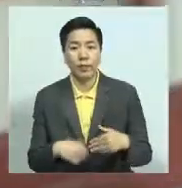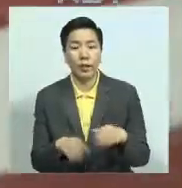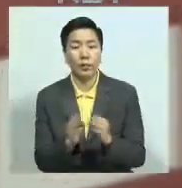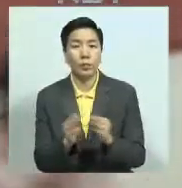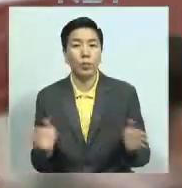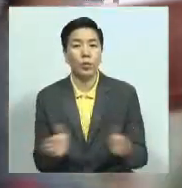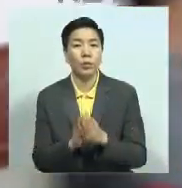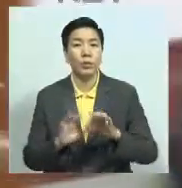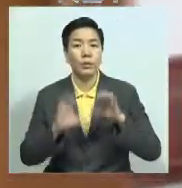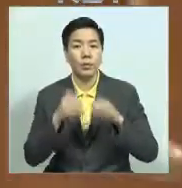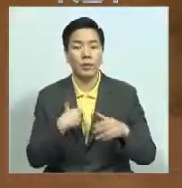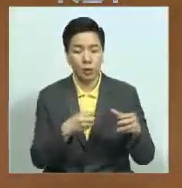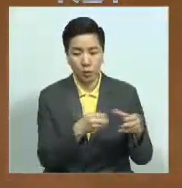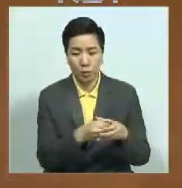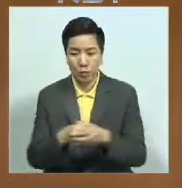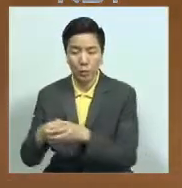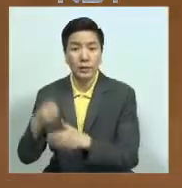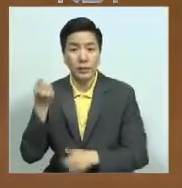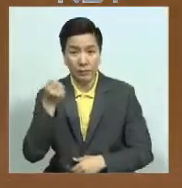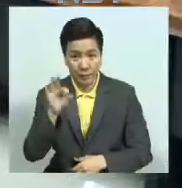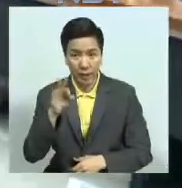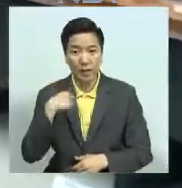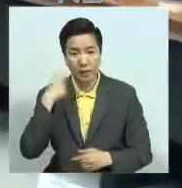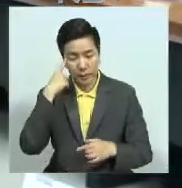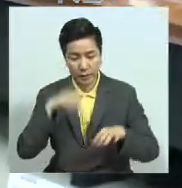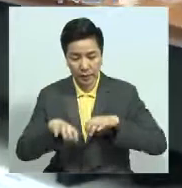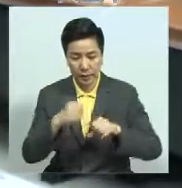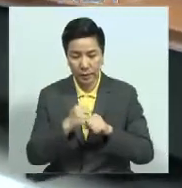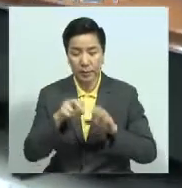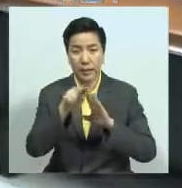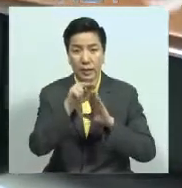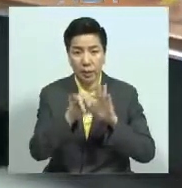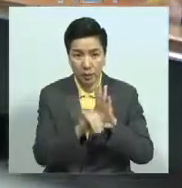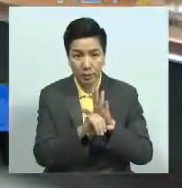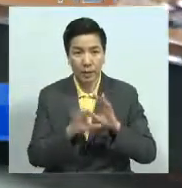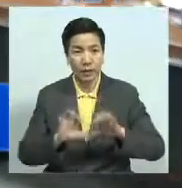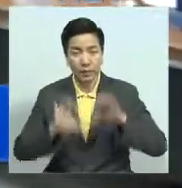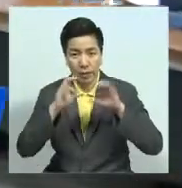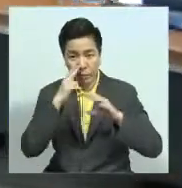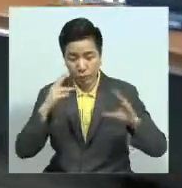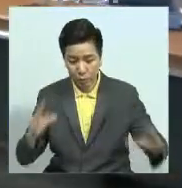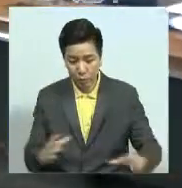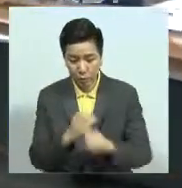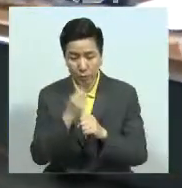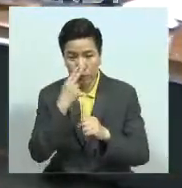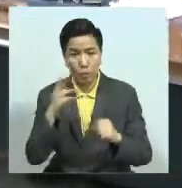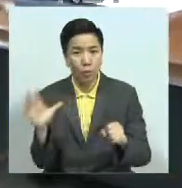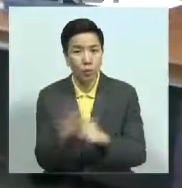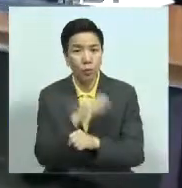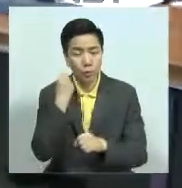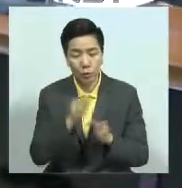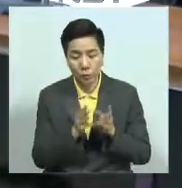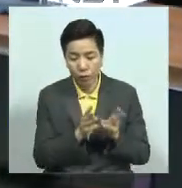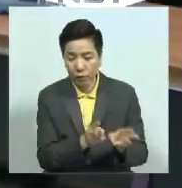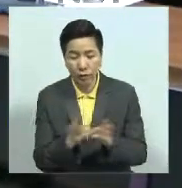ที่ประชุมพรรคร่วมรัฐบาล19พรรคนะครับเพื่อที่จะมีการจัดทำร่างนโยบายรัฐบาลได้ข้อสรุปร่างนโยบายที่ครอบคลุมในทุกด้